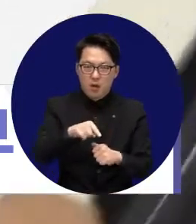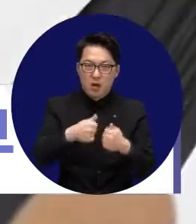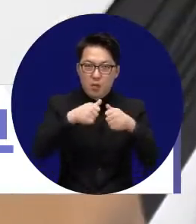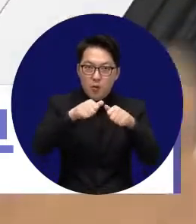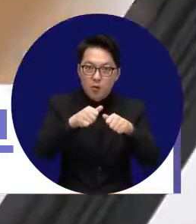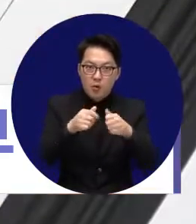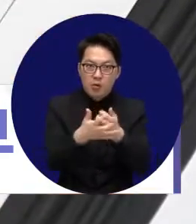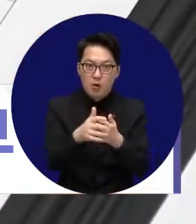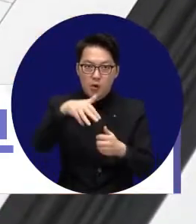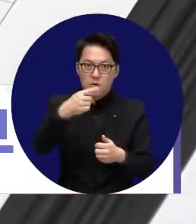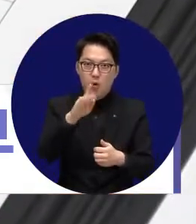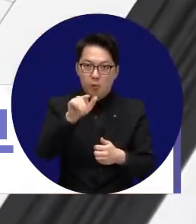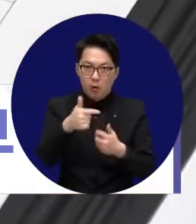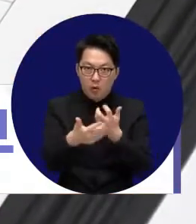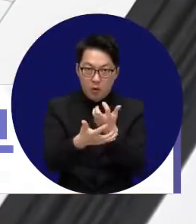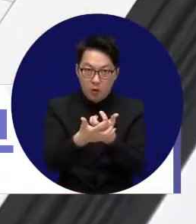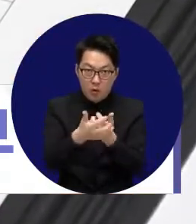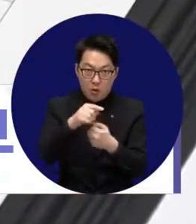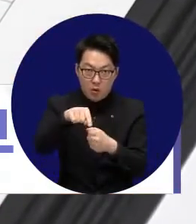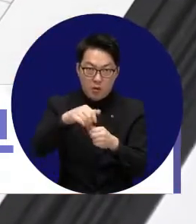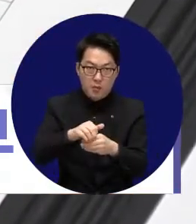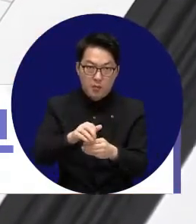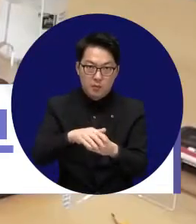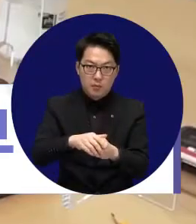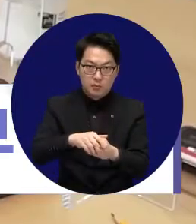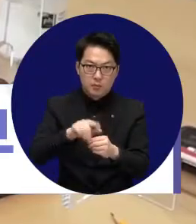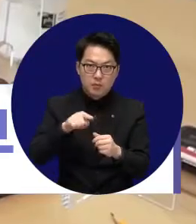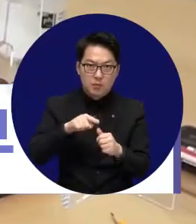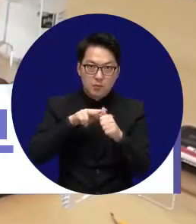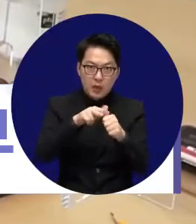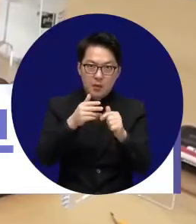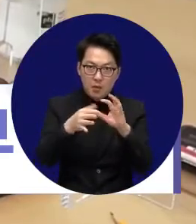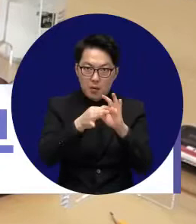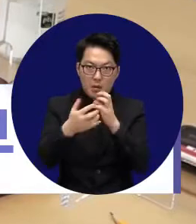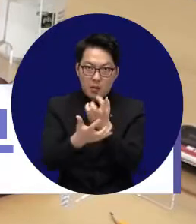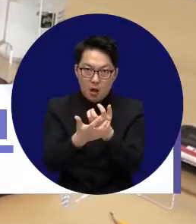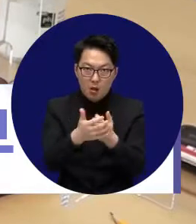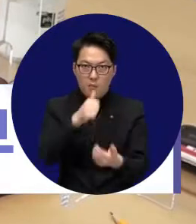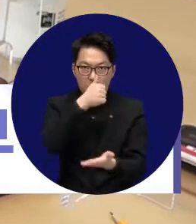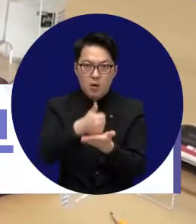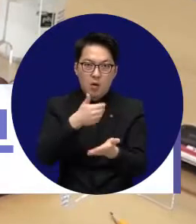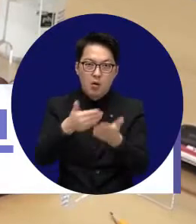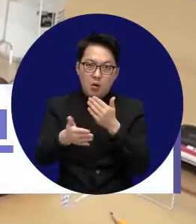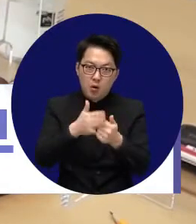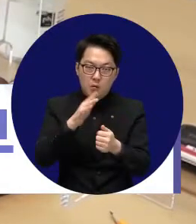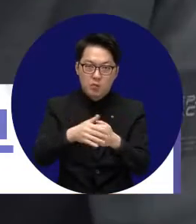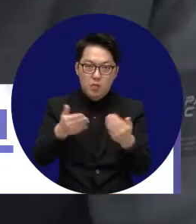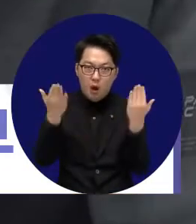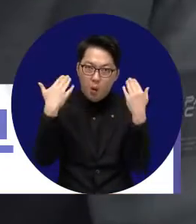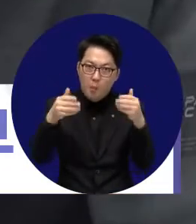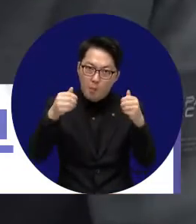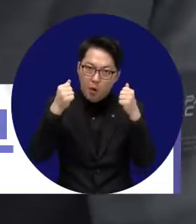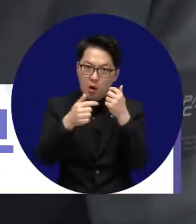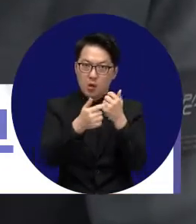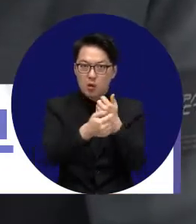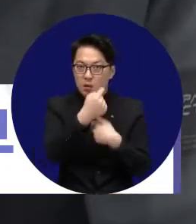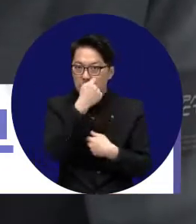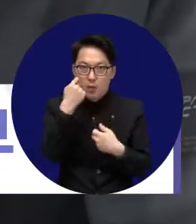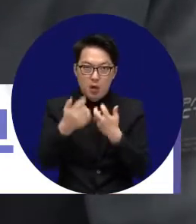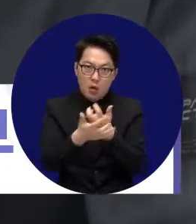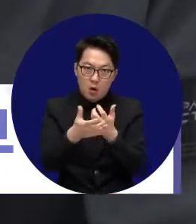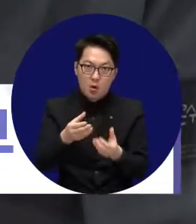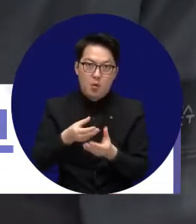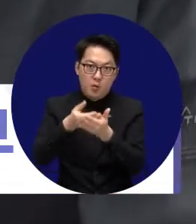관한 증명서류, 전과 기록에 관한 증명서류, 정규 학력에 관한 증명서 등을 제출하고 후보자